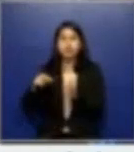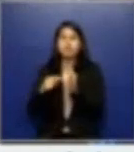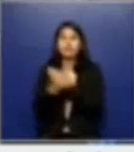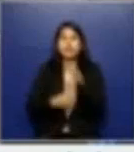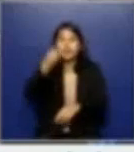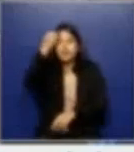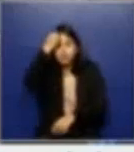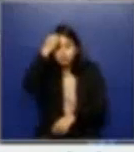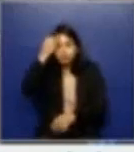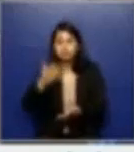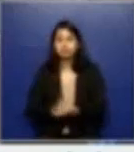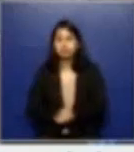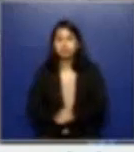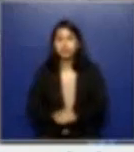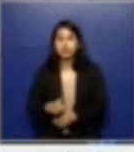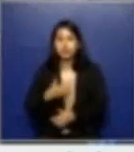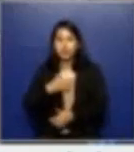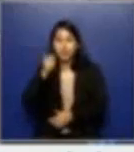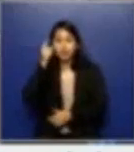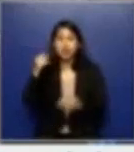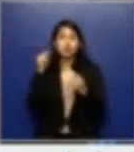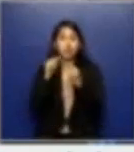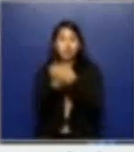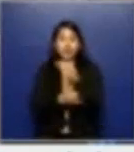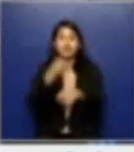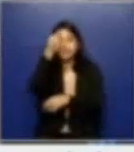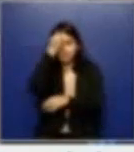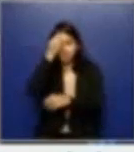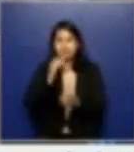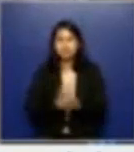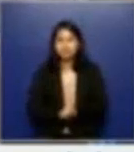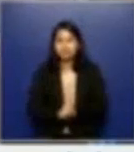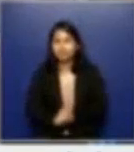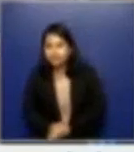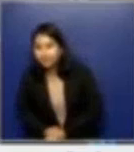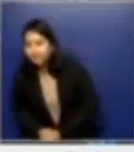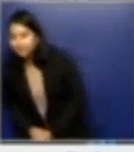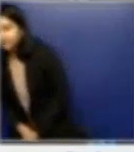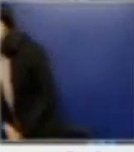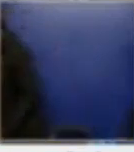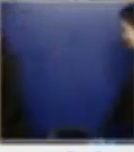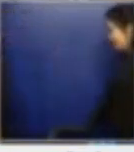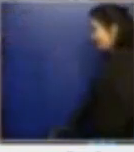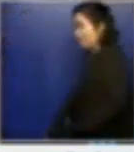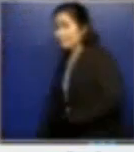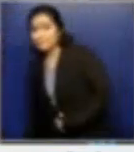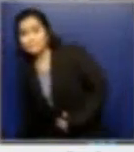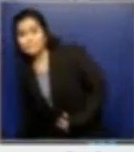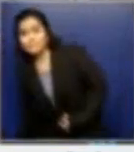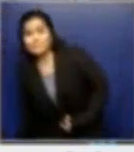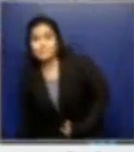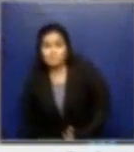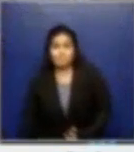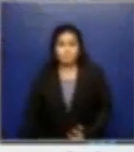นผมเข้าใจว่าท่านหมายถึงญี่ปุ่นท่านครับนี่แหละที่ผมคิดว่าบางครั้งทีมเศรษฐกิจอาจจะหลอกท่านนายก